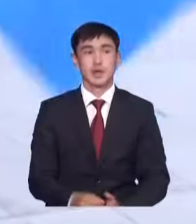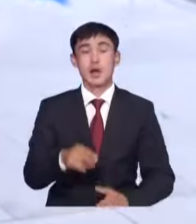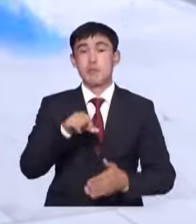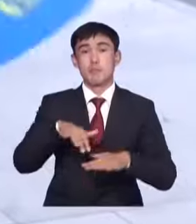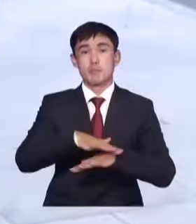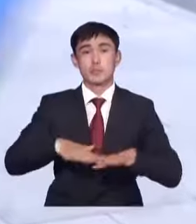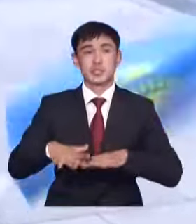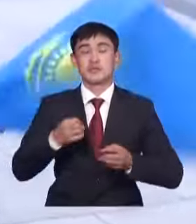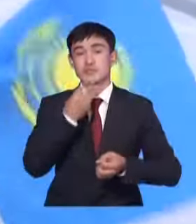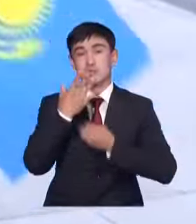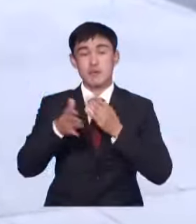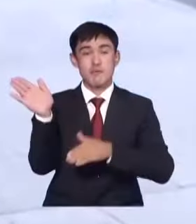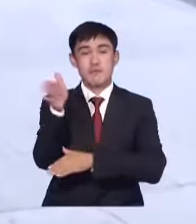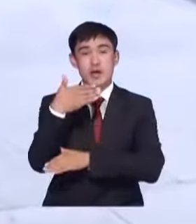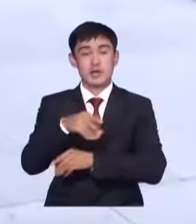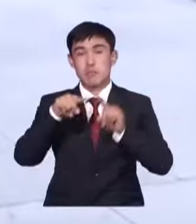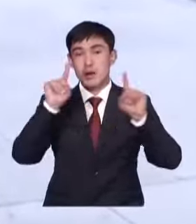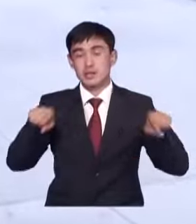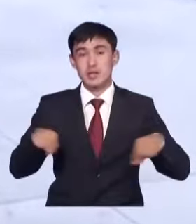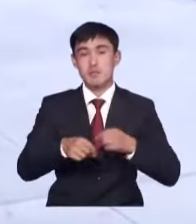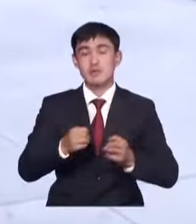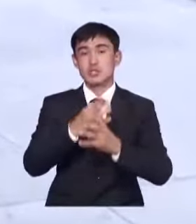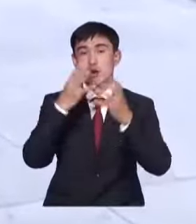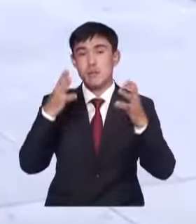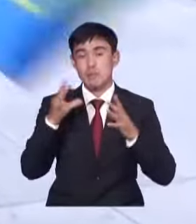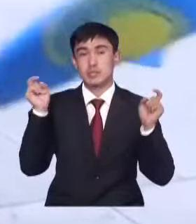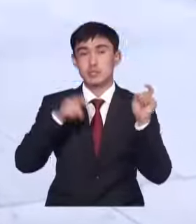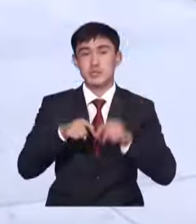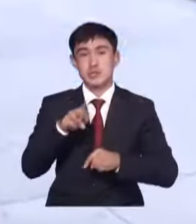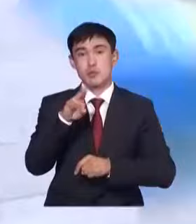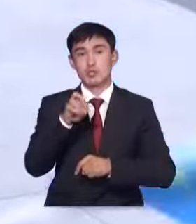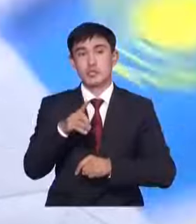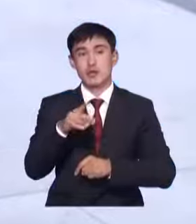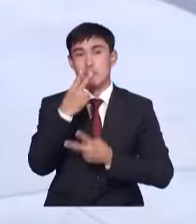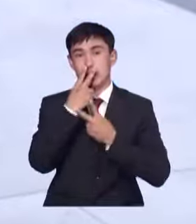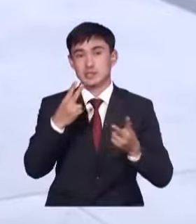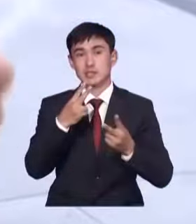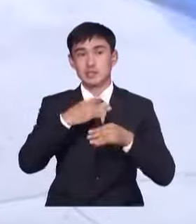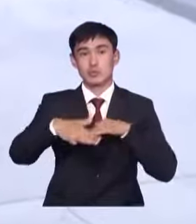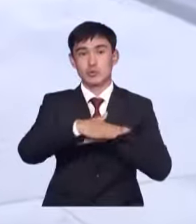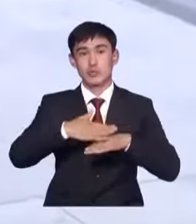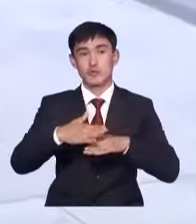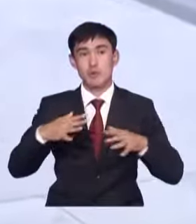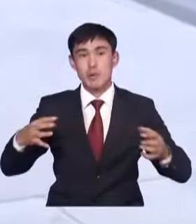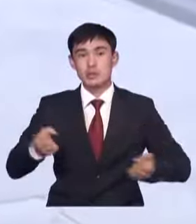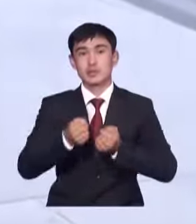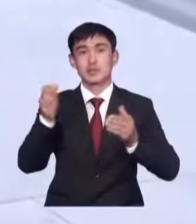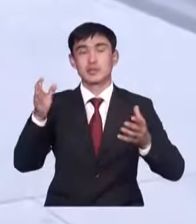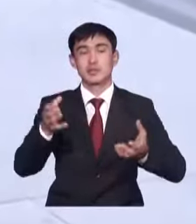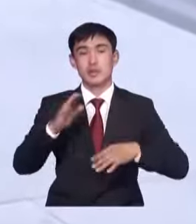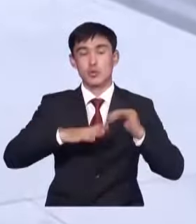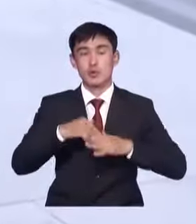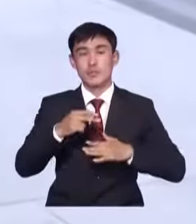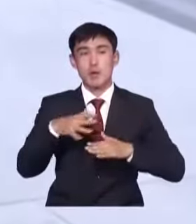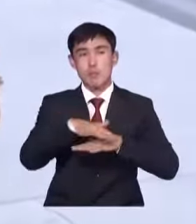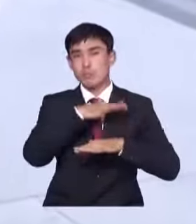Болельщики пришли с цветами, флагами, портретами и воздушными шарами. Как только Демиужа Драев показался на публике, его подхватили на руки.